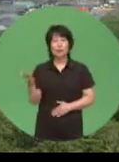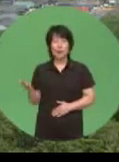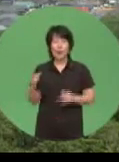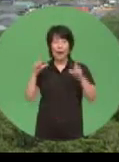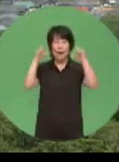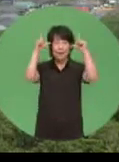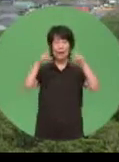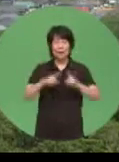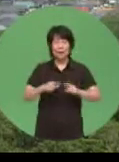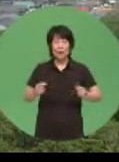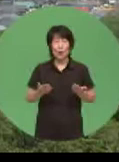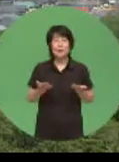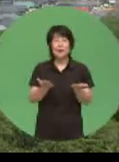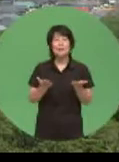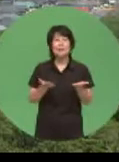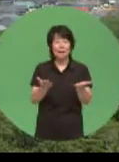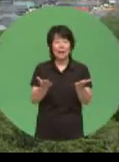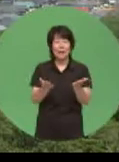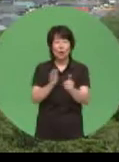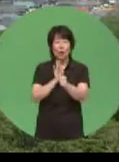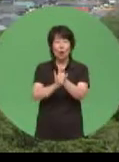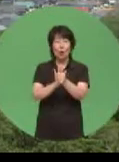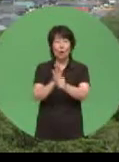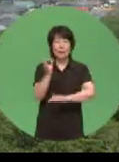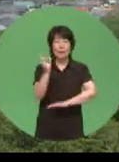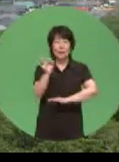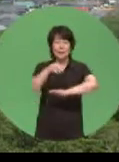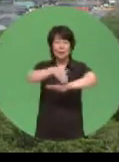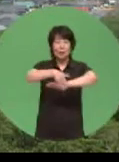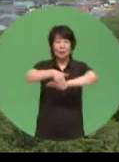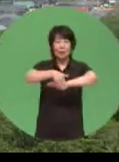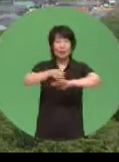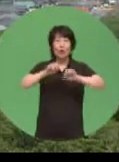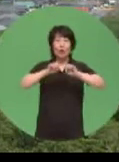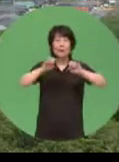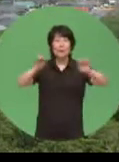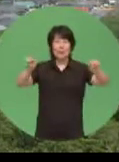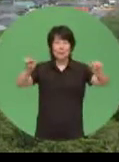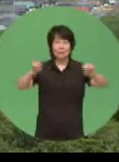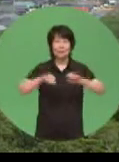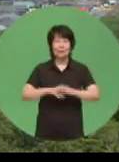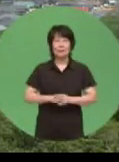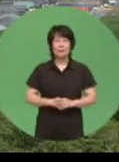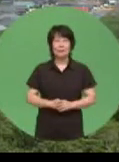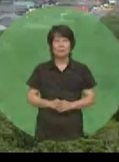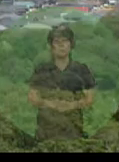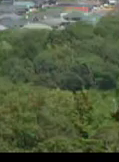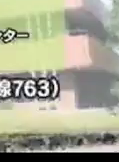続いて東日本大震災の義援金受付のお知らせです。